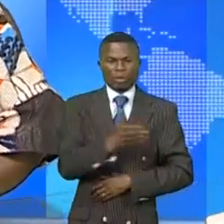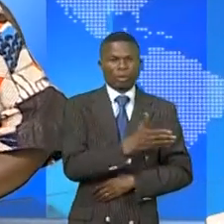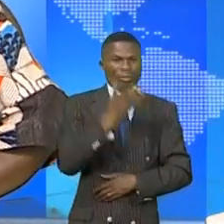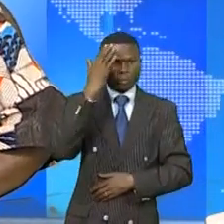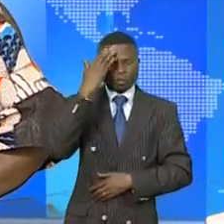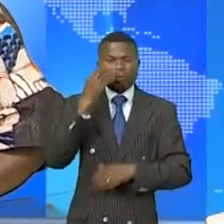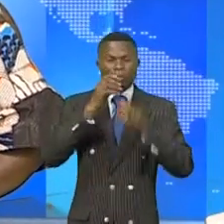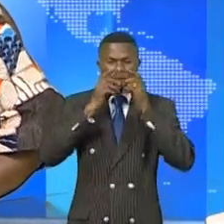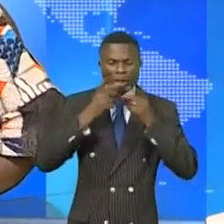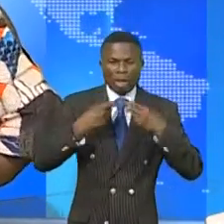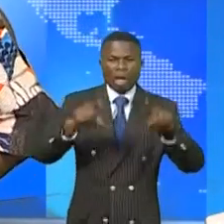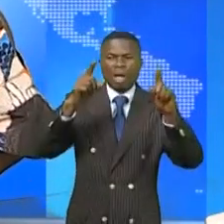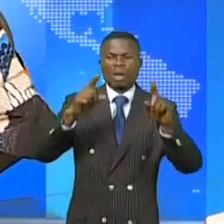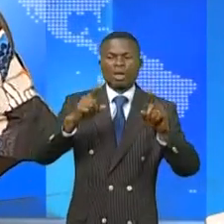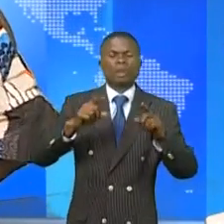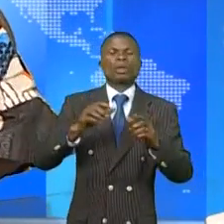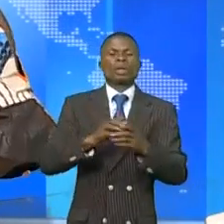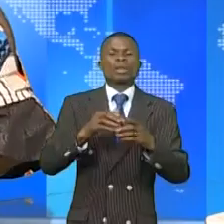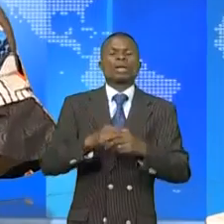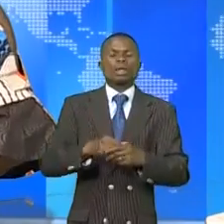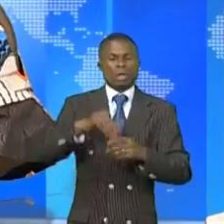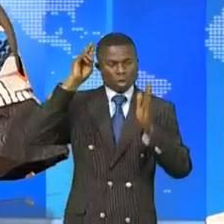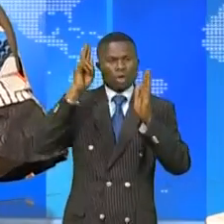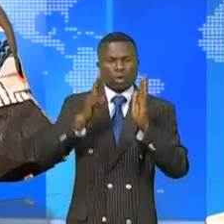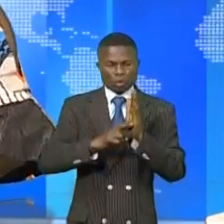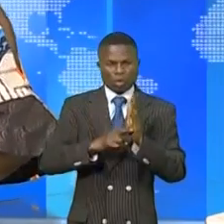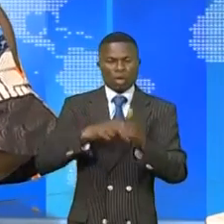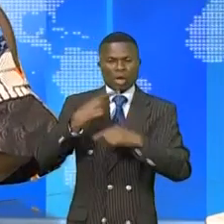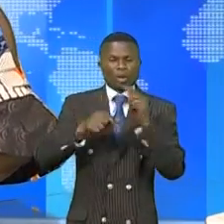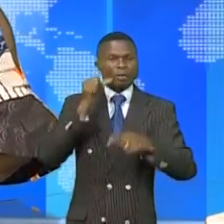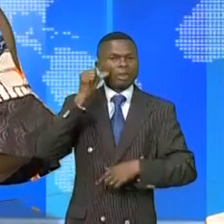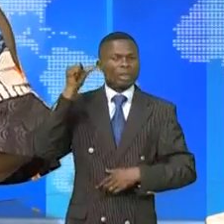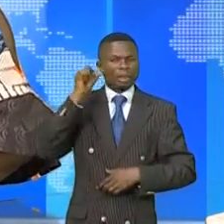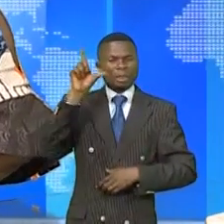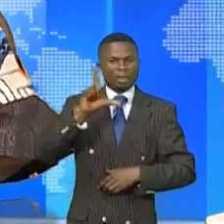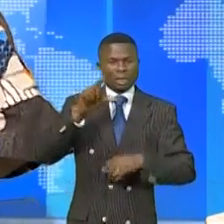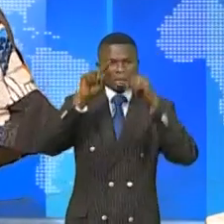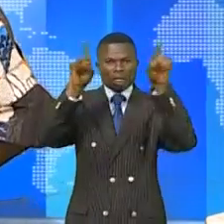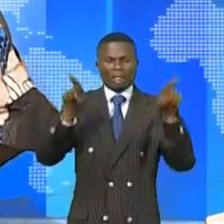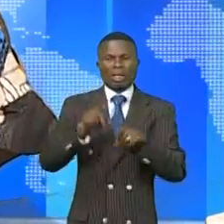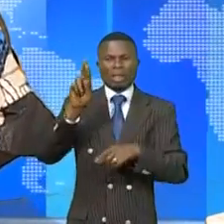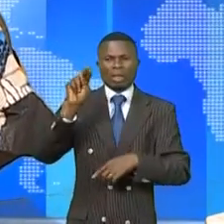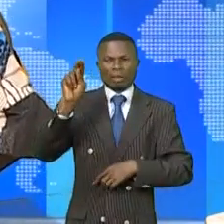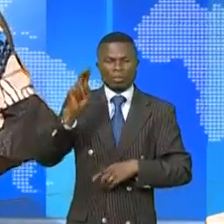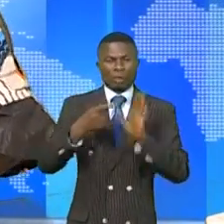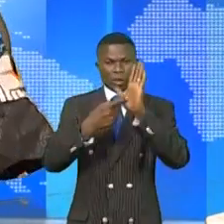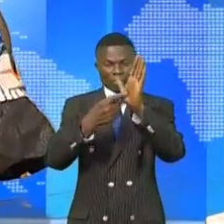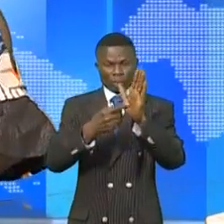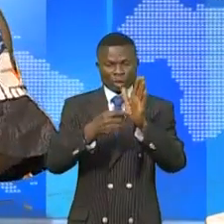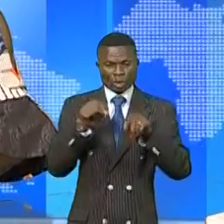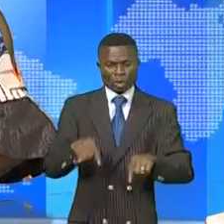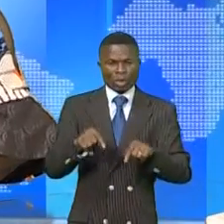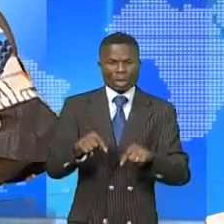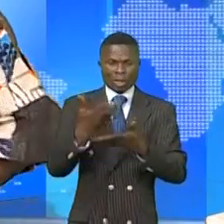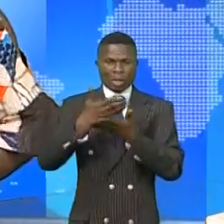la publication du gouvernement Samalou Kondé est intervenue hier sur nos antennes. Nous vous proposons